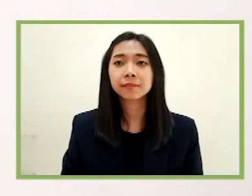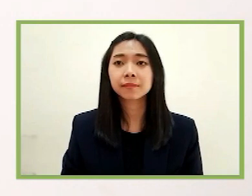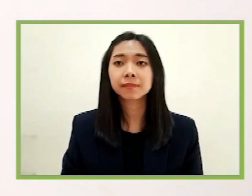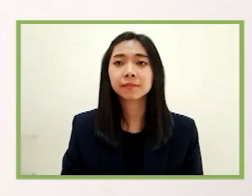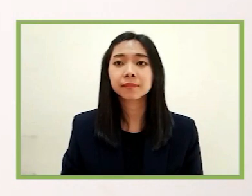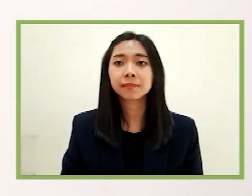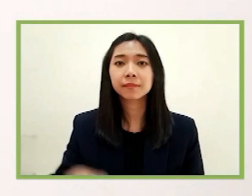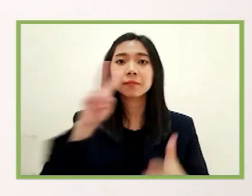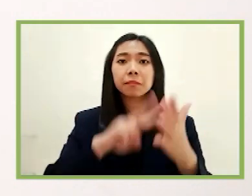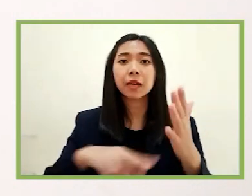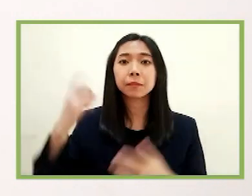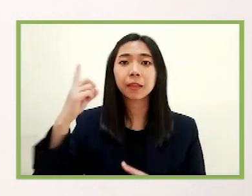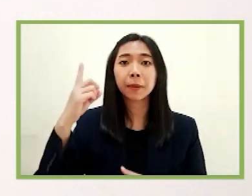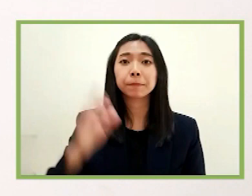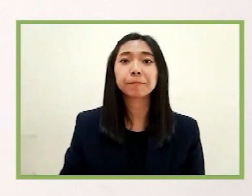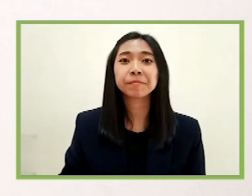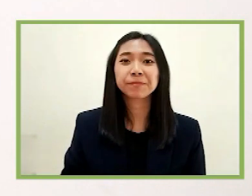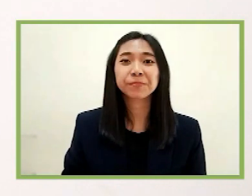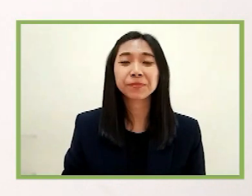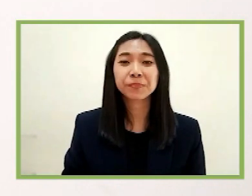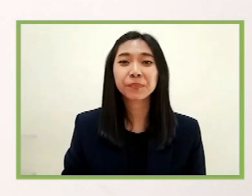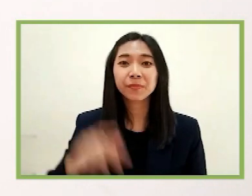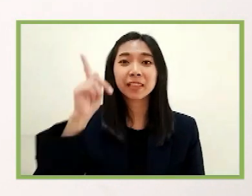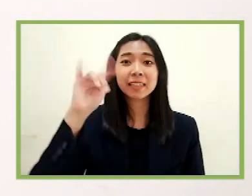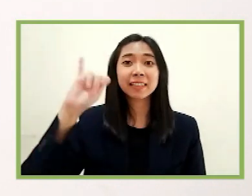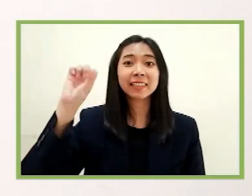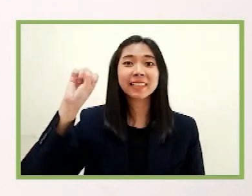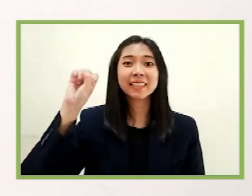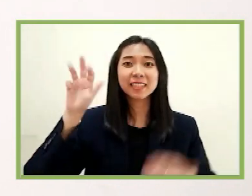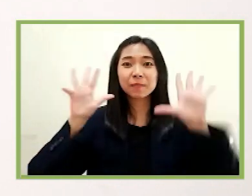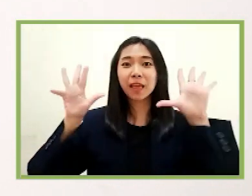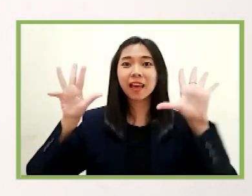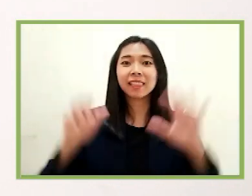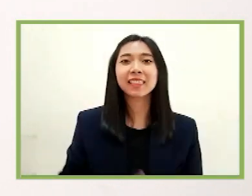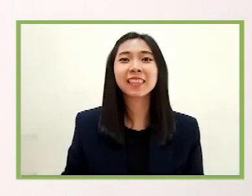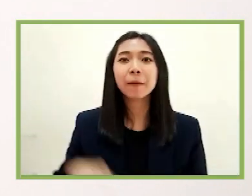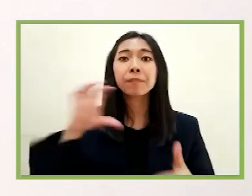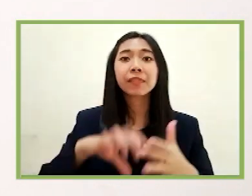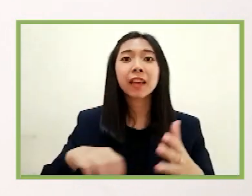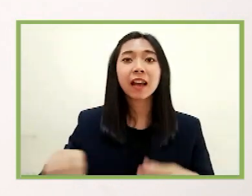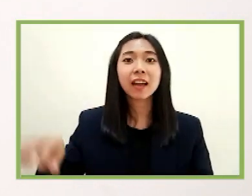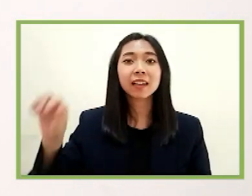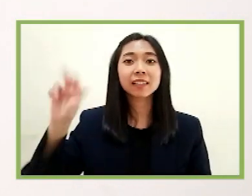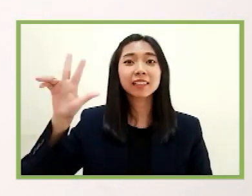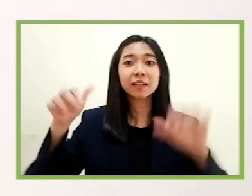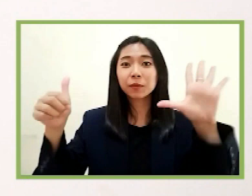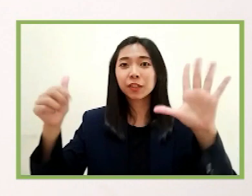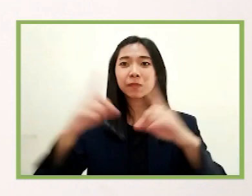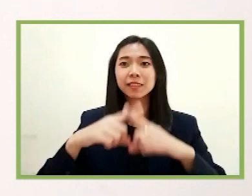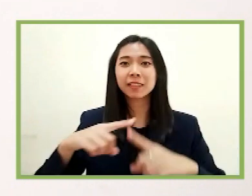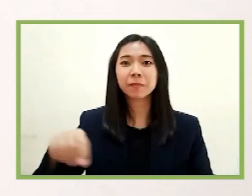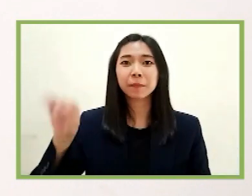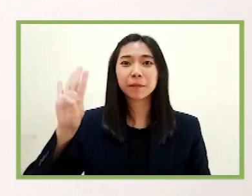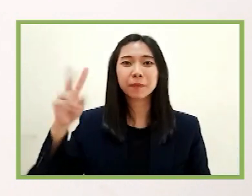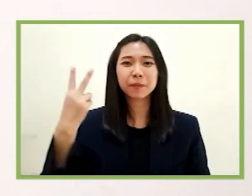bacaan pertama diambil dari kisah para rasul 9 peletnya yang ke-36 sampai dengan